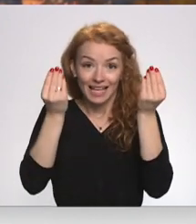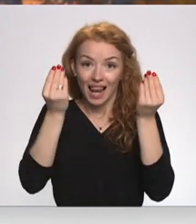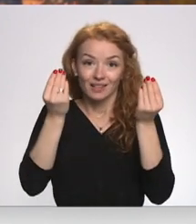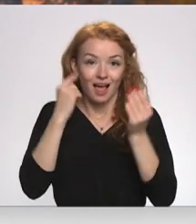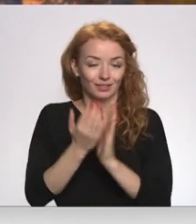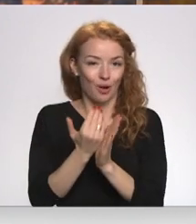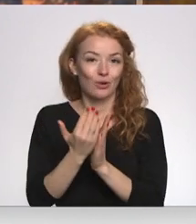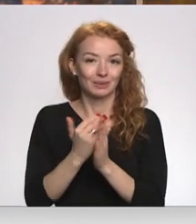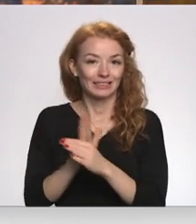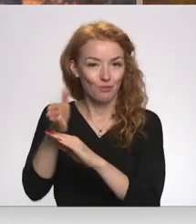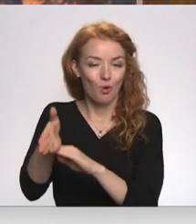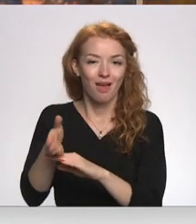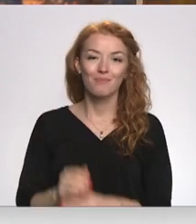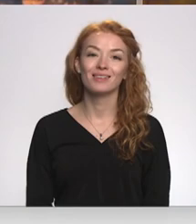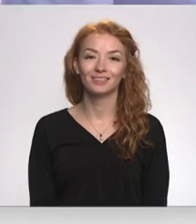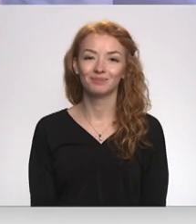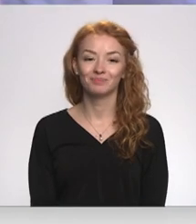mana kolēģe Vita Anstrate.